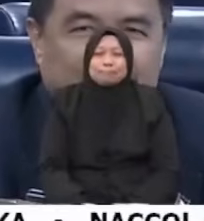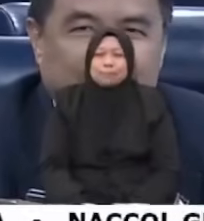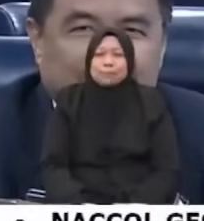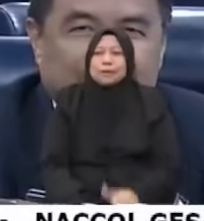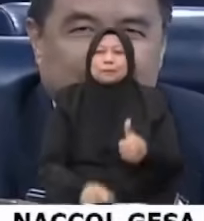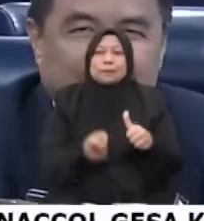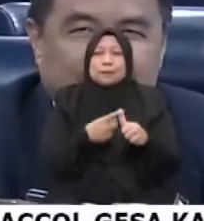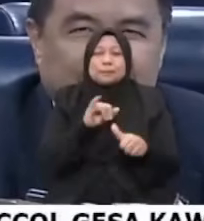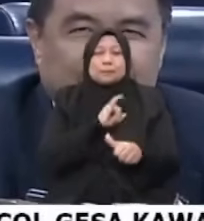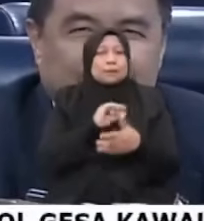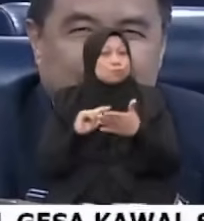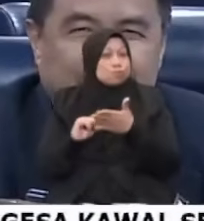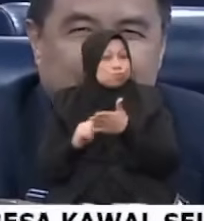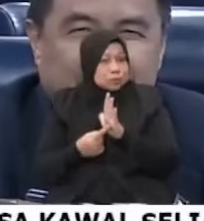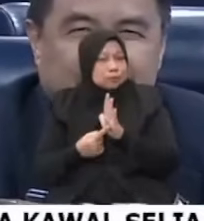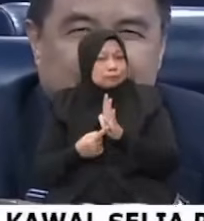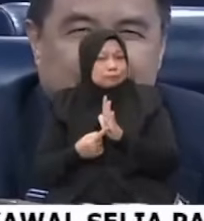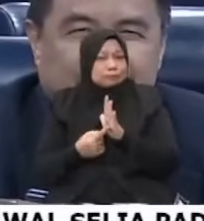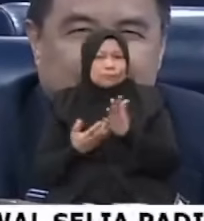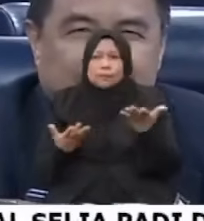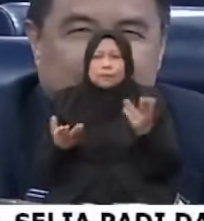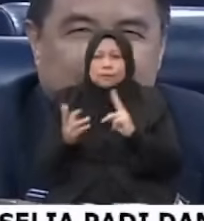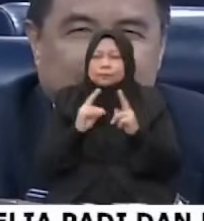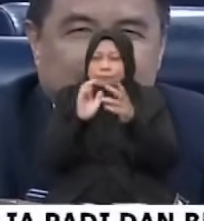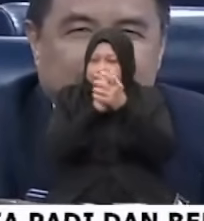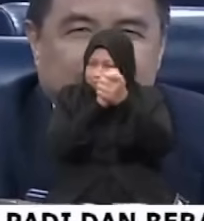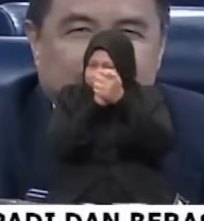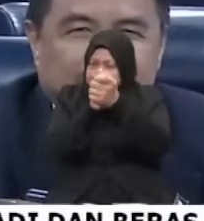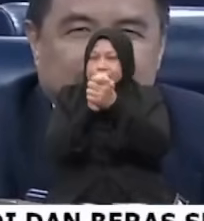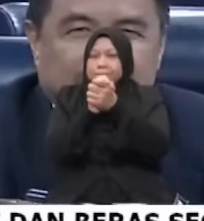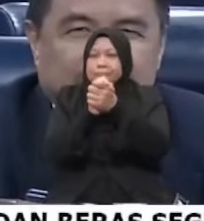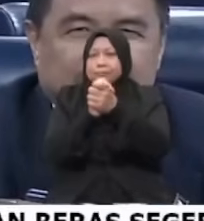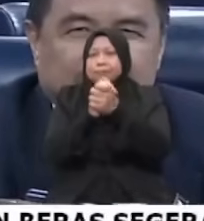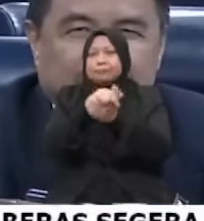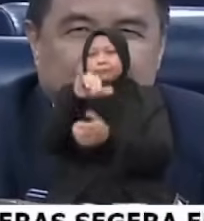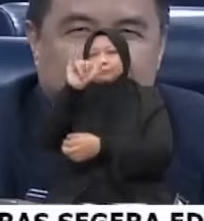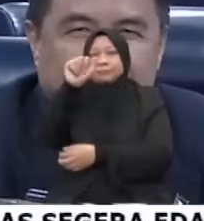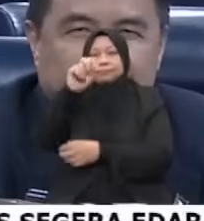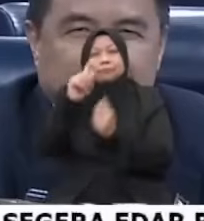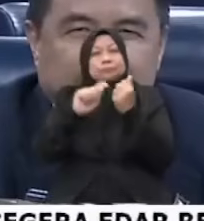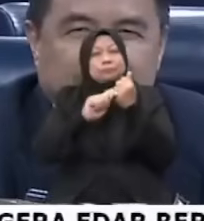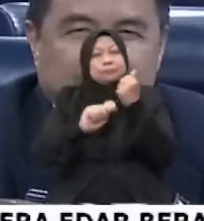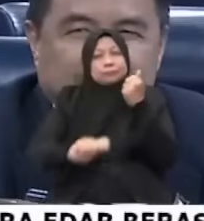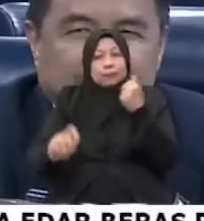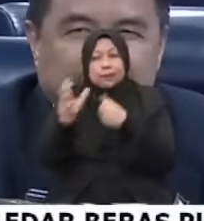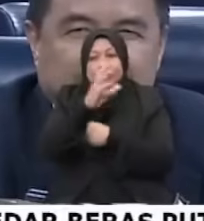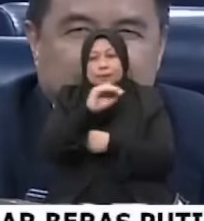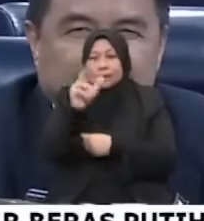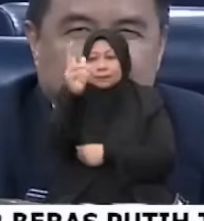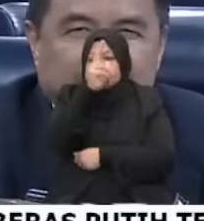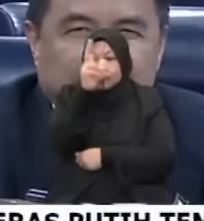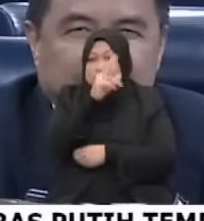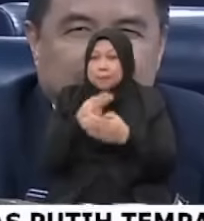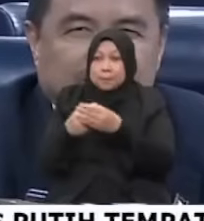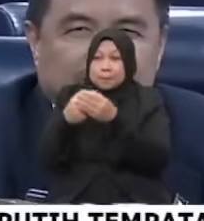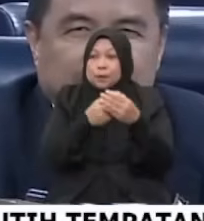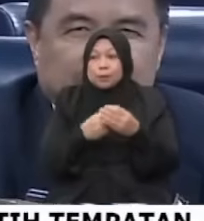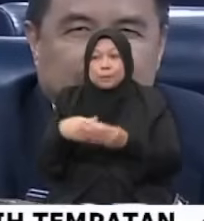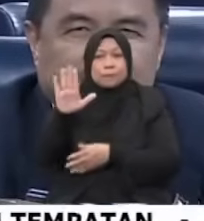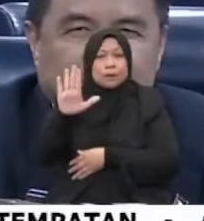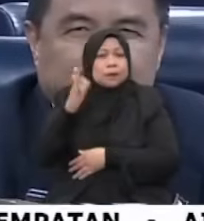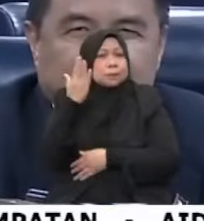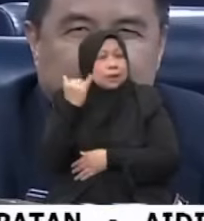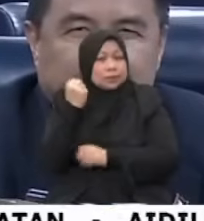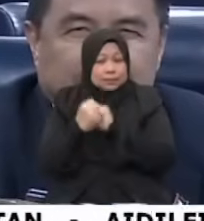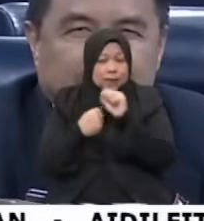pertama saya ingin mulakan dengan ee mengucapkan tahniah dulu kepada yang berhormat tambon dan juga Kerajaan perpaduan Madani kerana